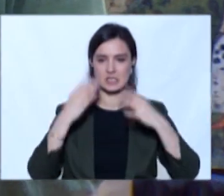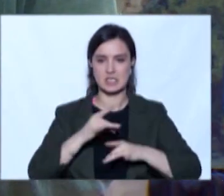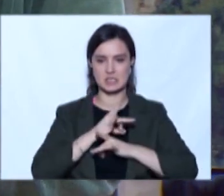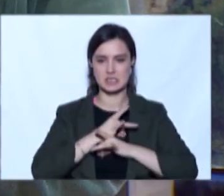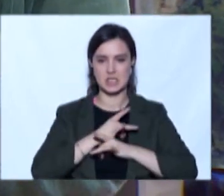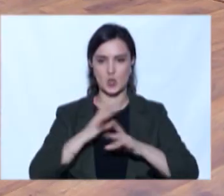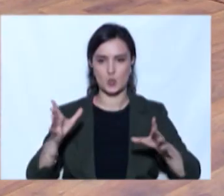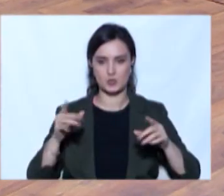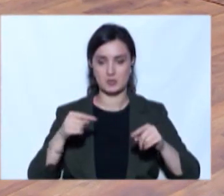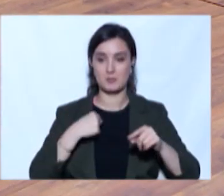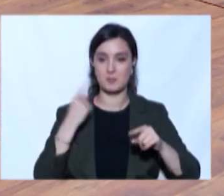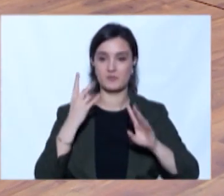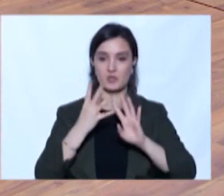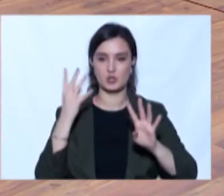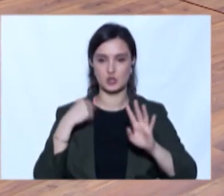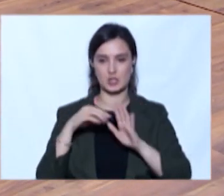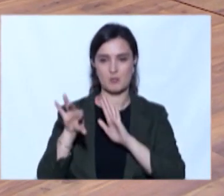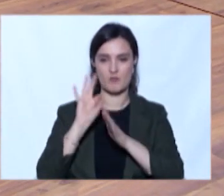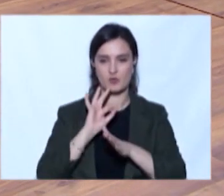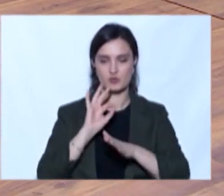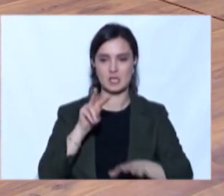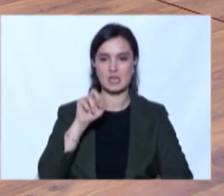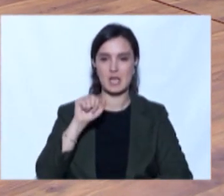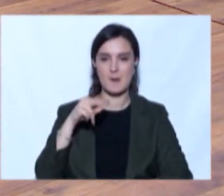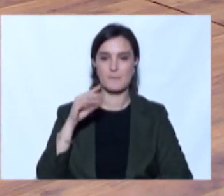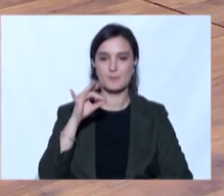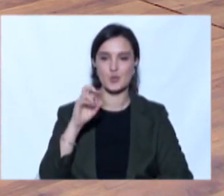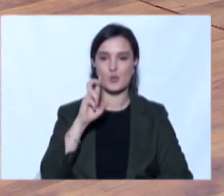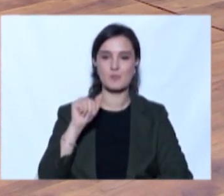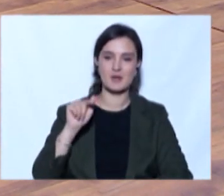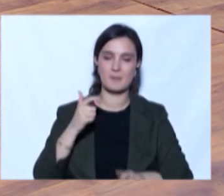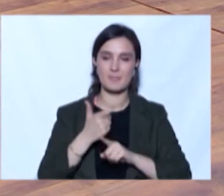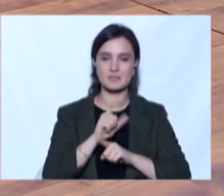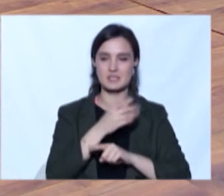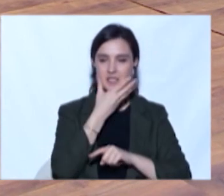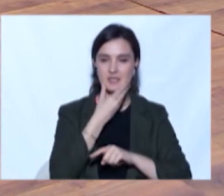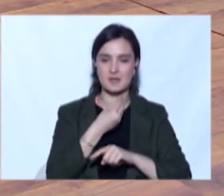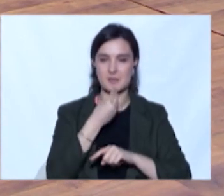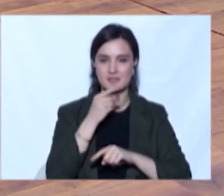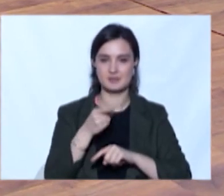და მე პირველ რიგში გამოვარჩევდი ლამპრობას, რომელიც ძალიან ლამაზი